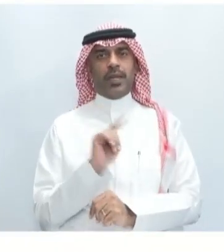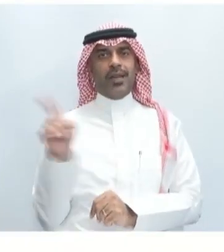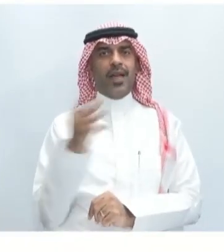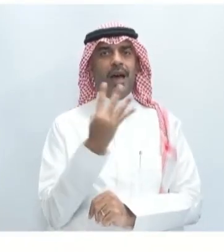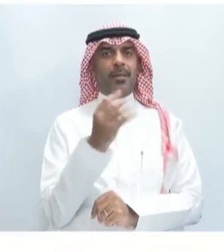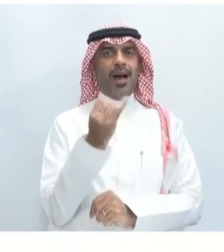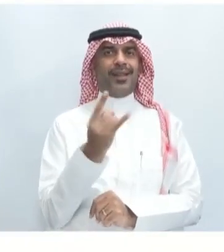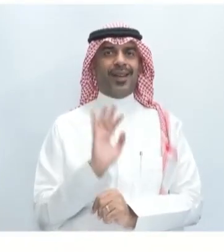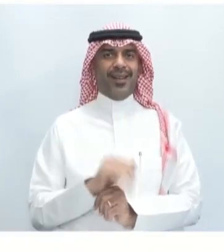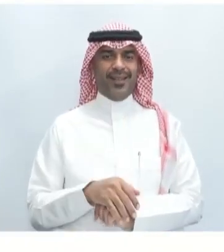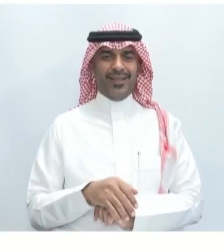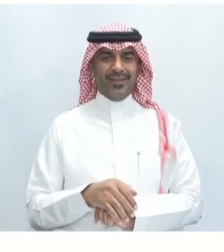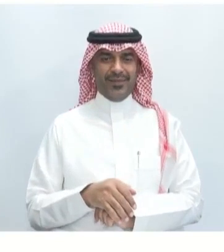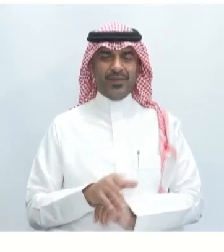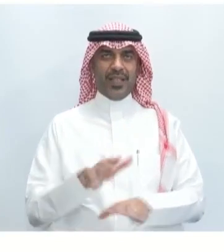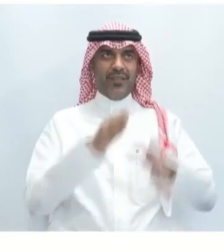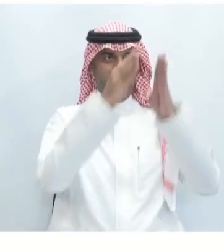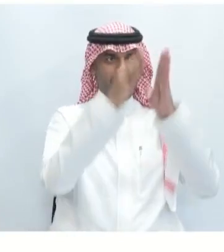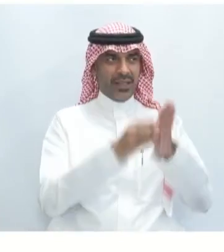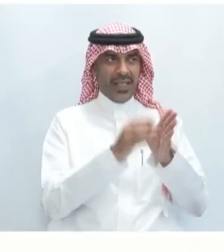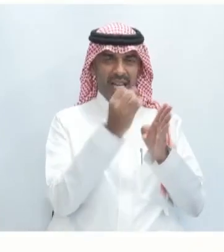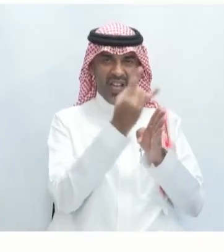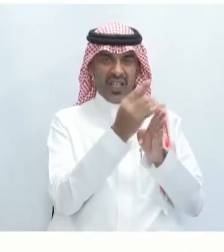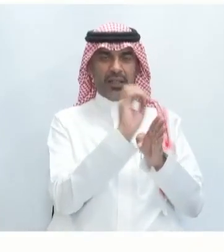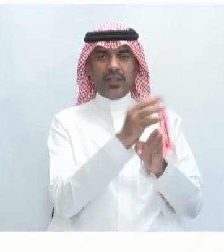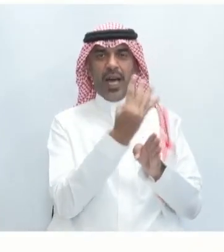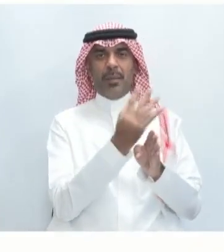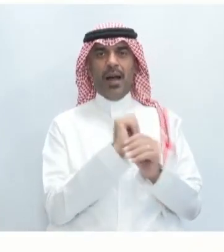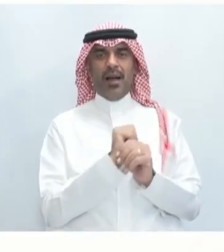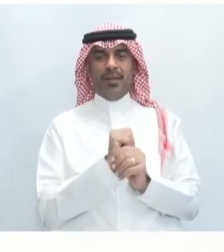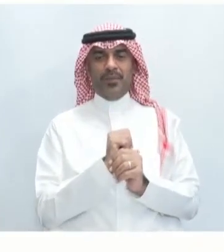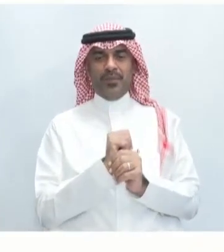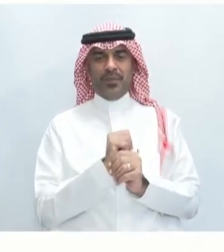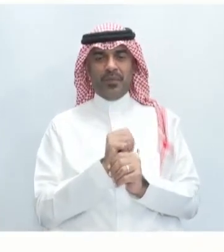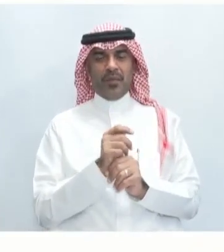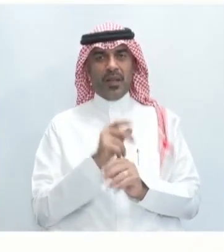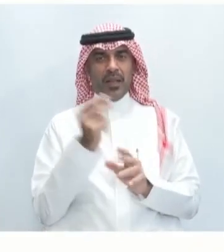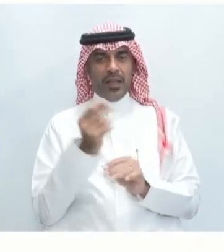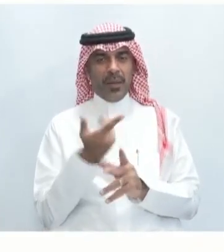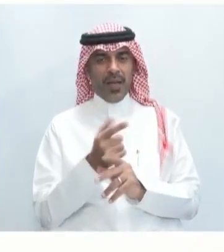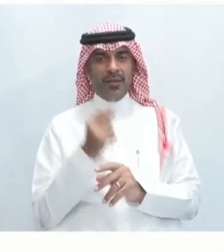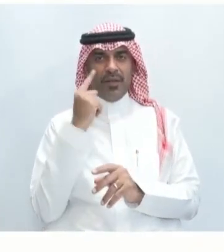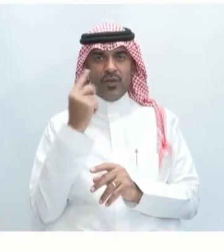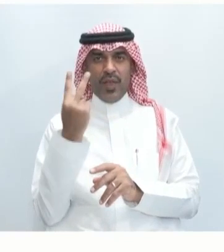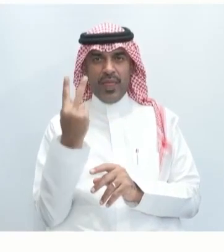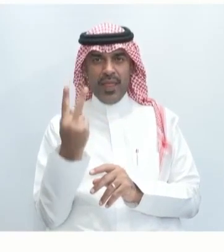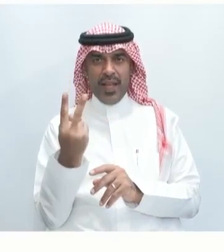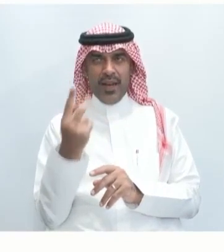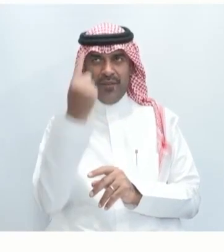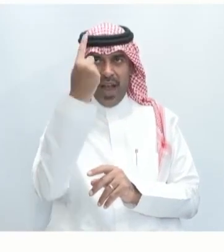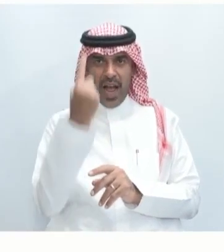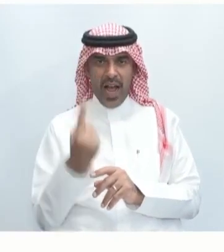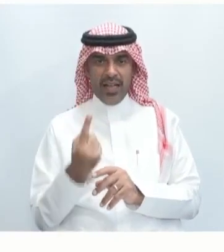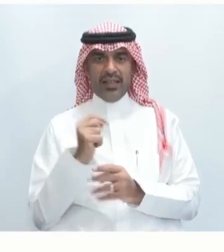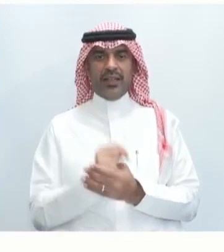اربعه بارك الله فيكم في العشرات اذا كذلك نستطيع ان نكتبها بهذا الشكل اثنان في منزله